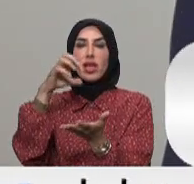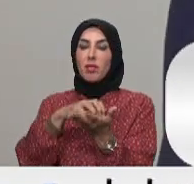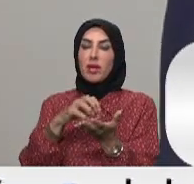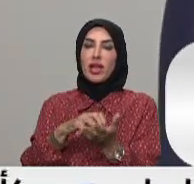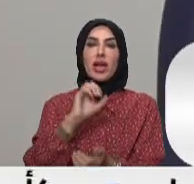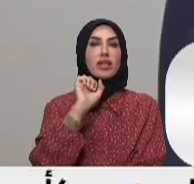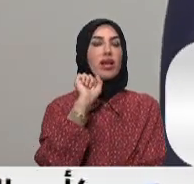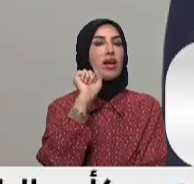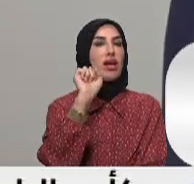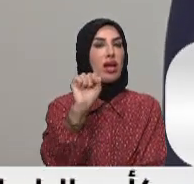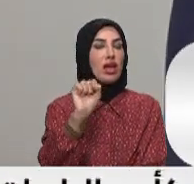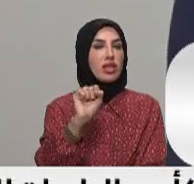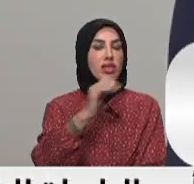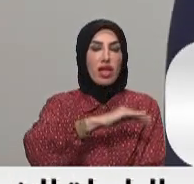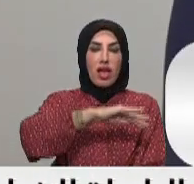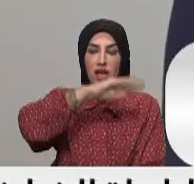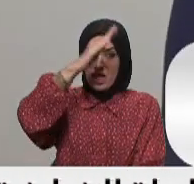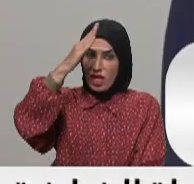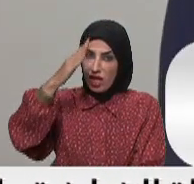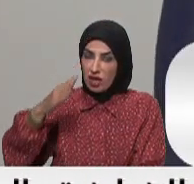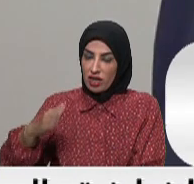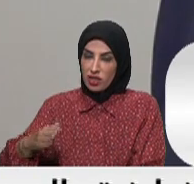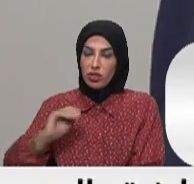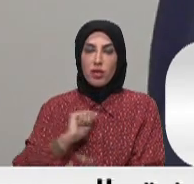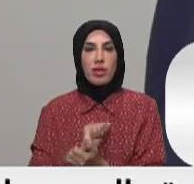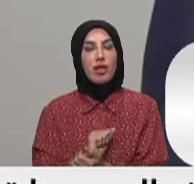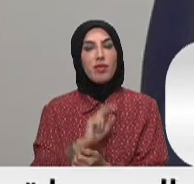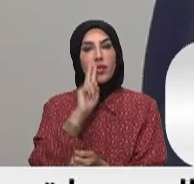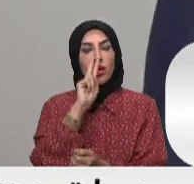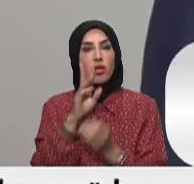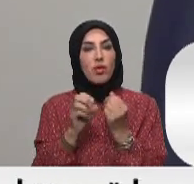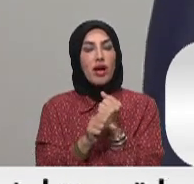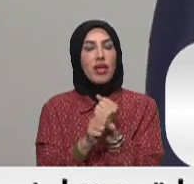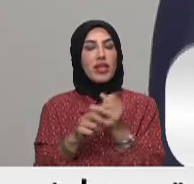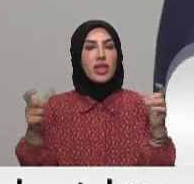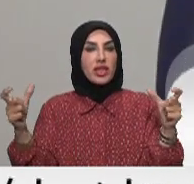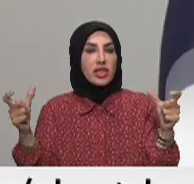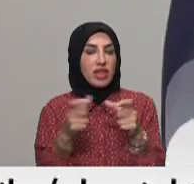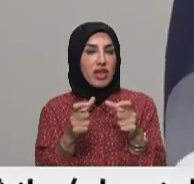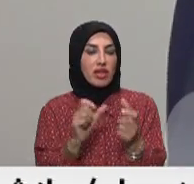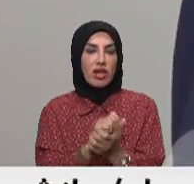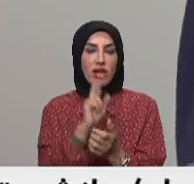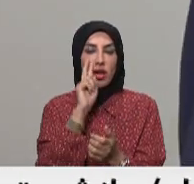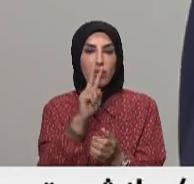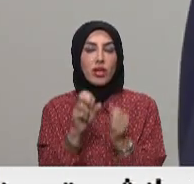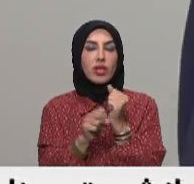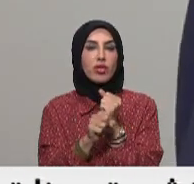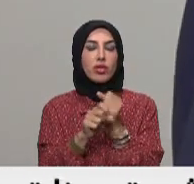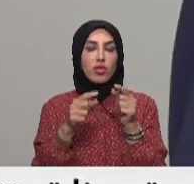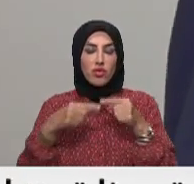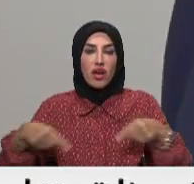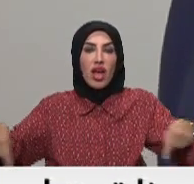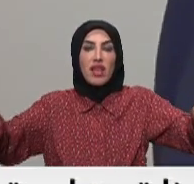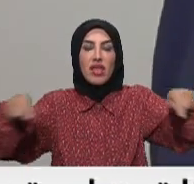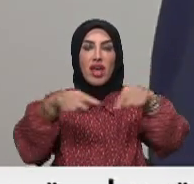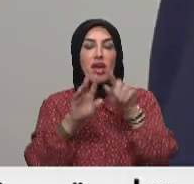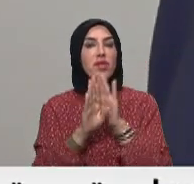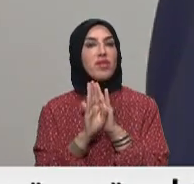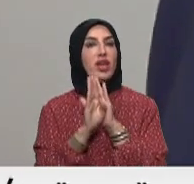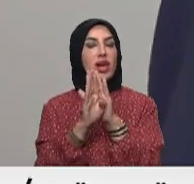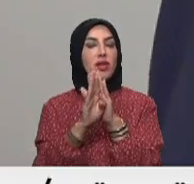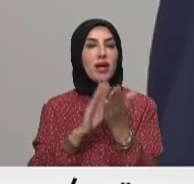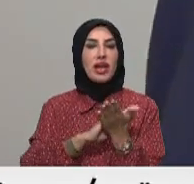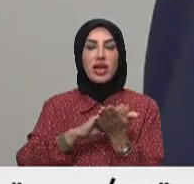على مرتفع تستطيع السيطرة على ما حولها وظهيرها محمي من قبل الأراضي